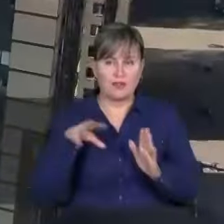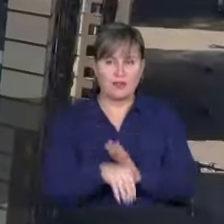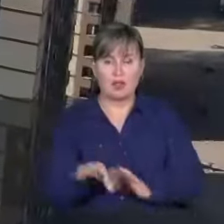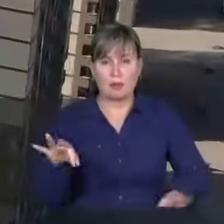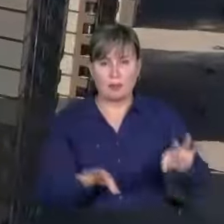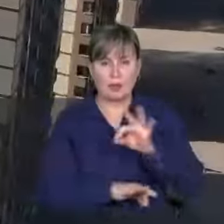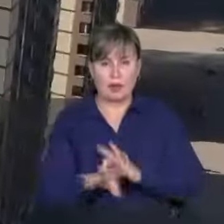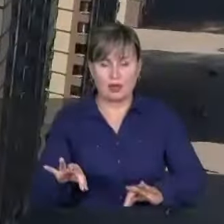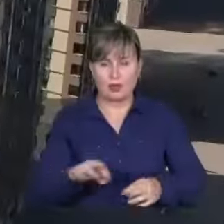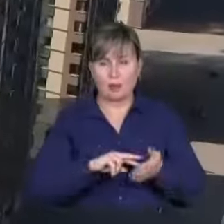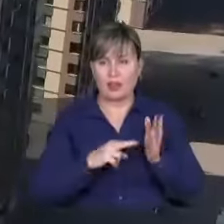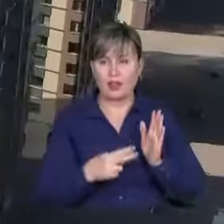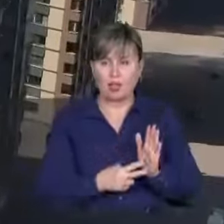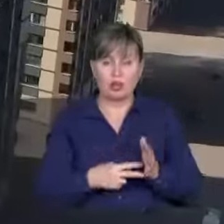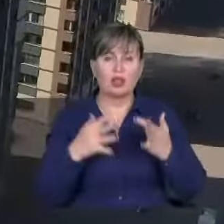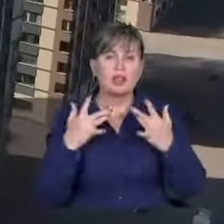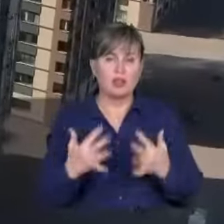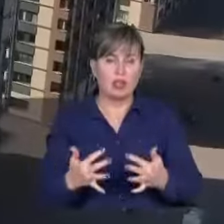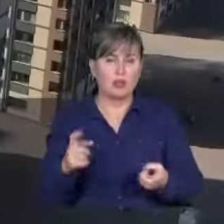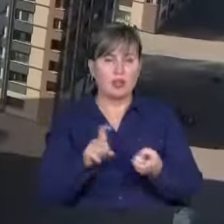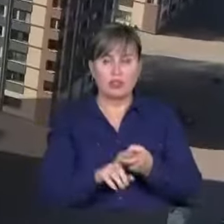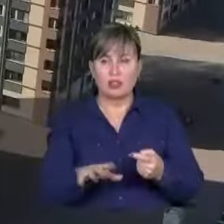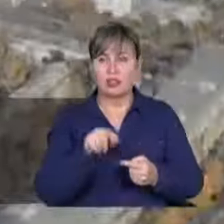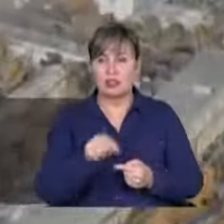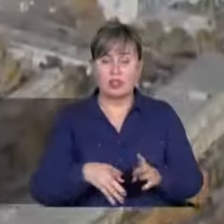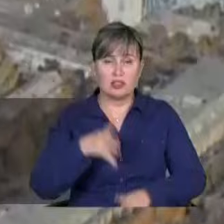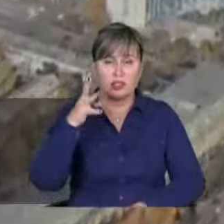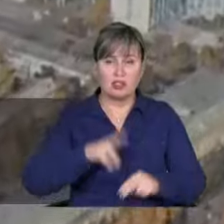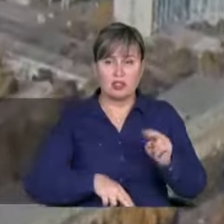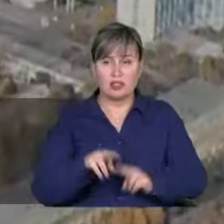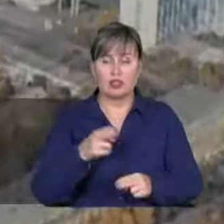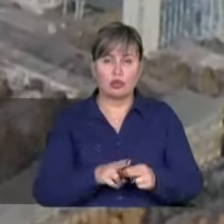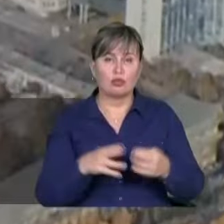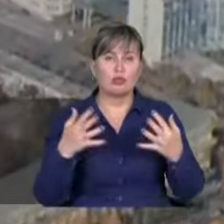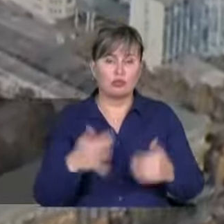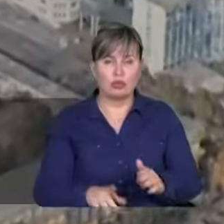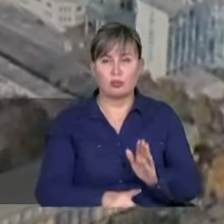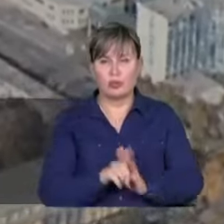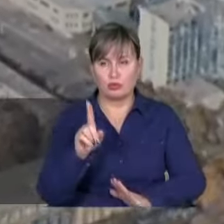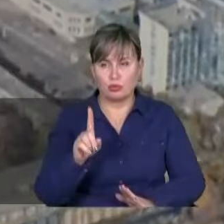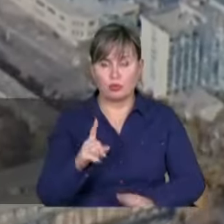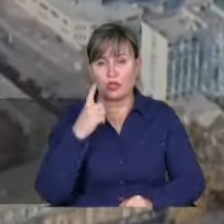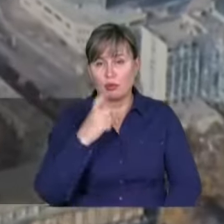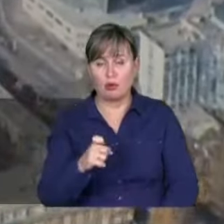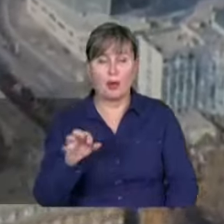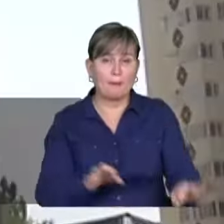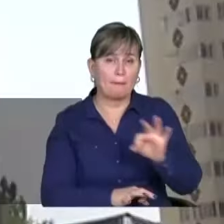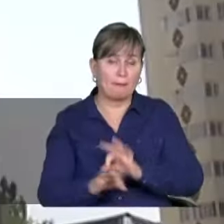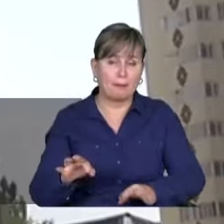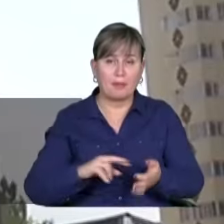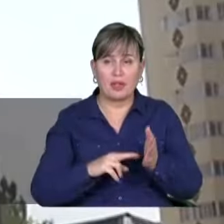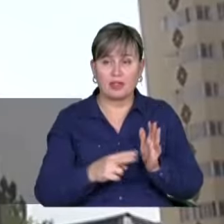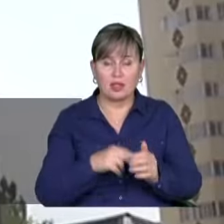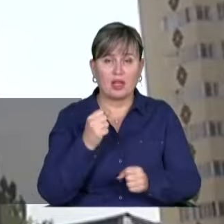проекты детальной планировки. Требования не коснутся тех зданий, к строительству которых уже приступили. Напомню, проекты детальной